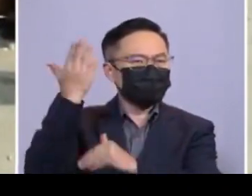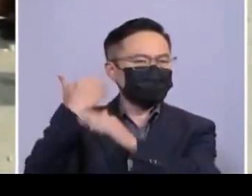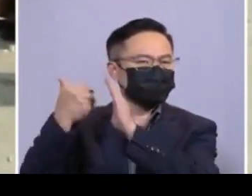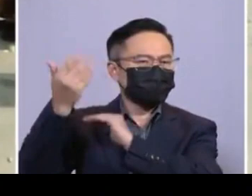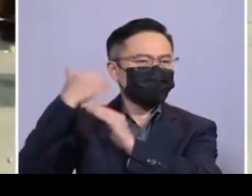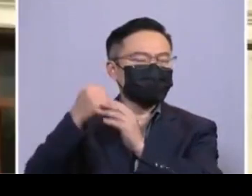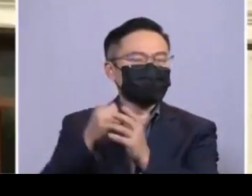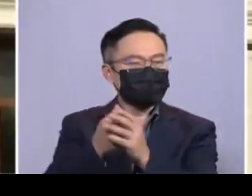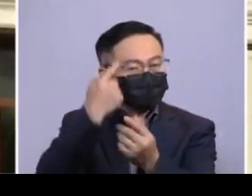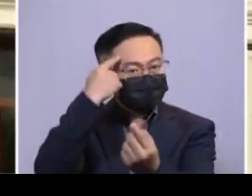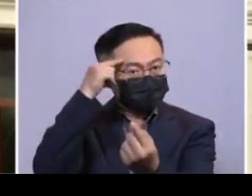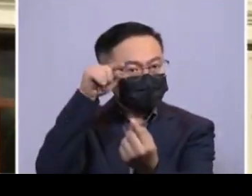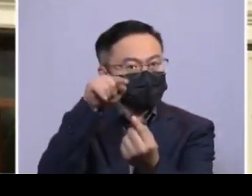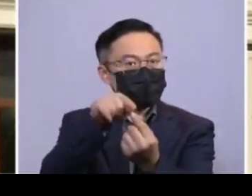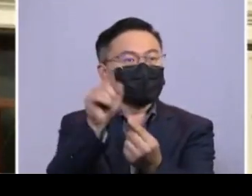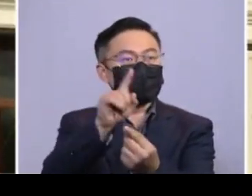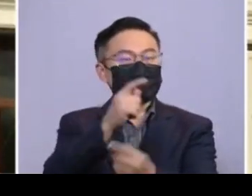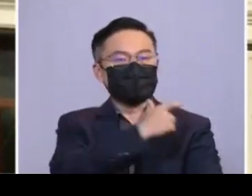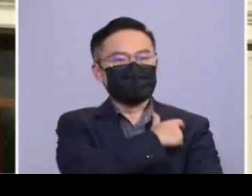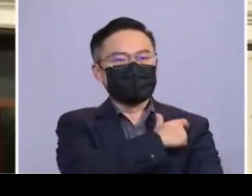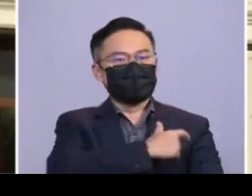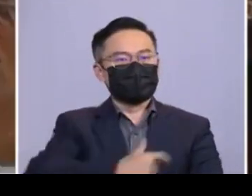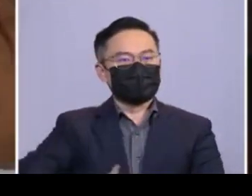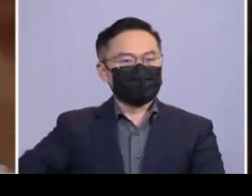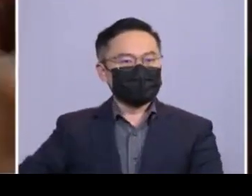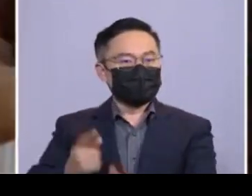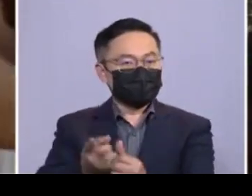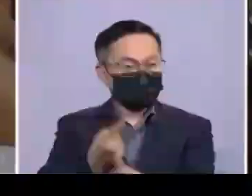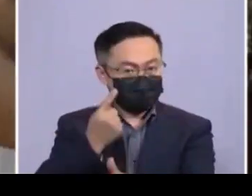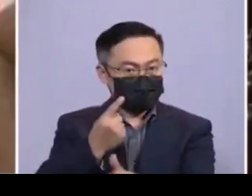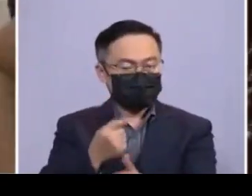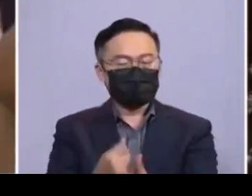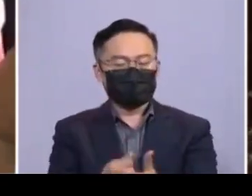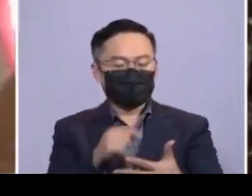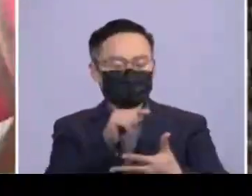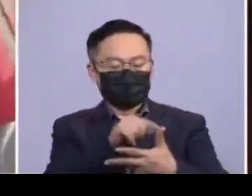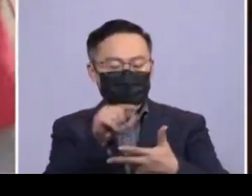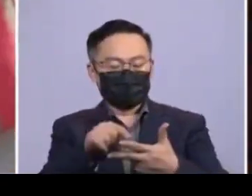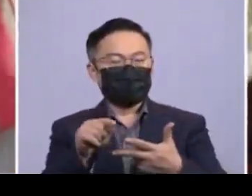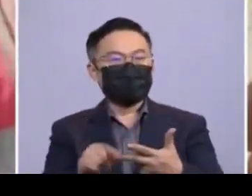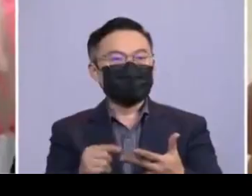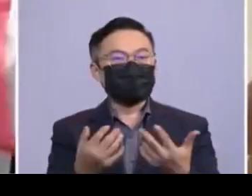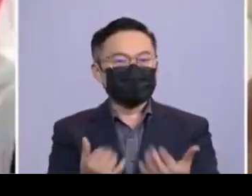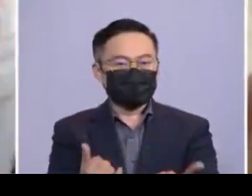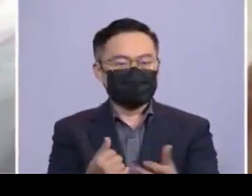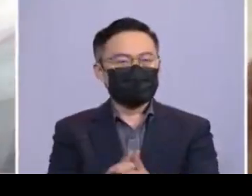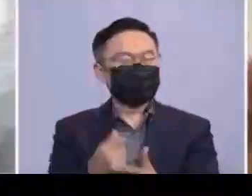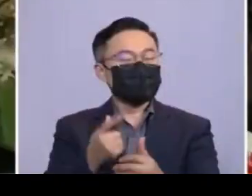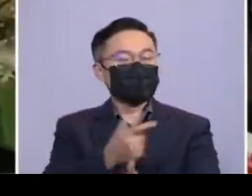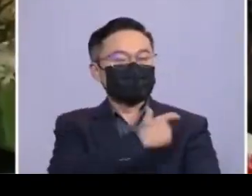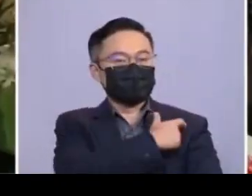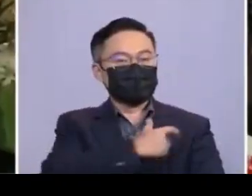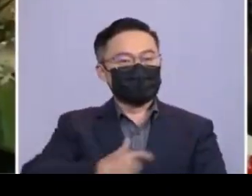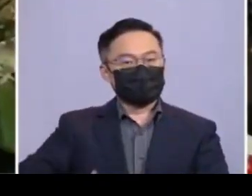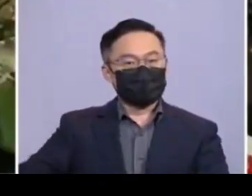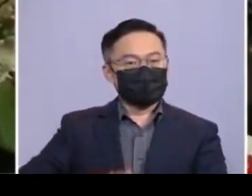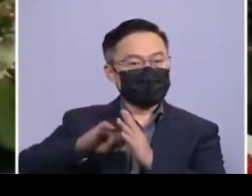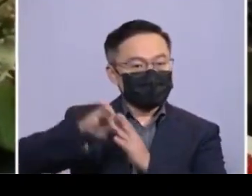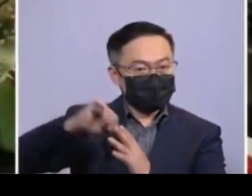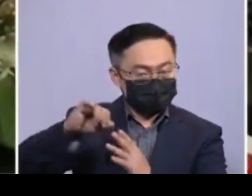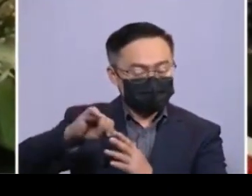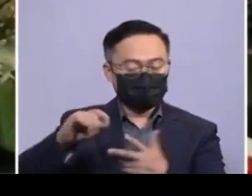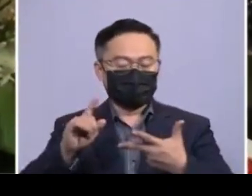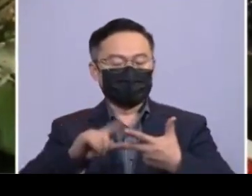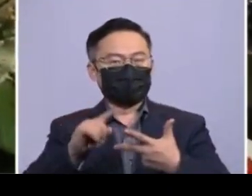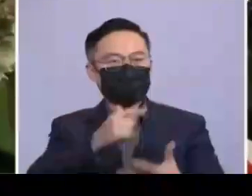รำลึกถึงพญามังรายเจ้าผู้ครองนครเชียงใหม่พ่อขุนงำเมืองแห่งเมืองพะเยาและพ่อขุนรามคำแหงแห่งเมืองสุโขทัยครับพญา